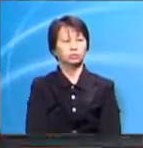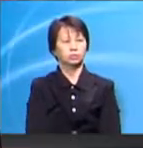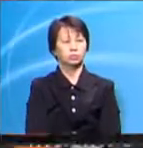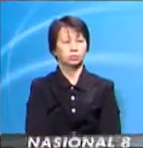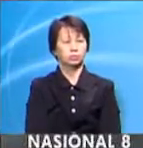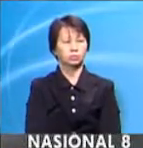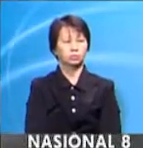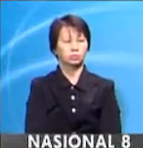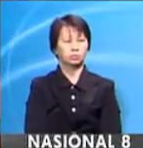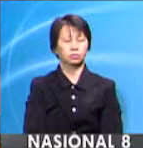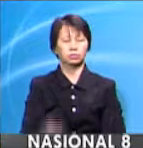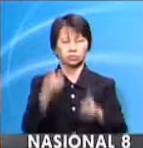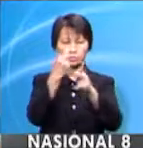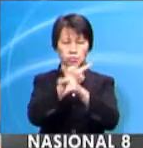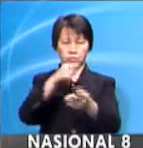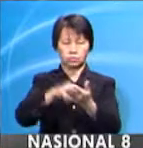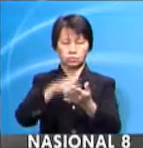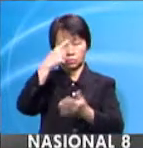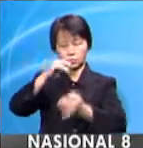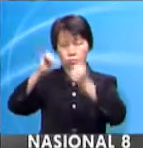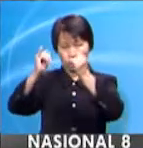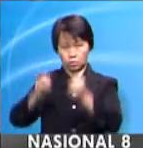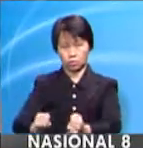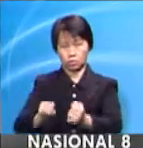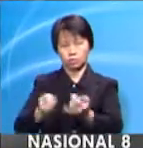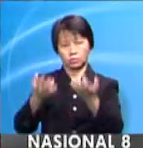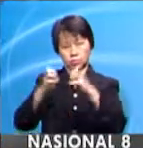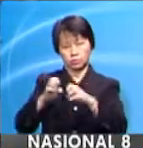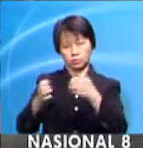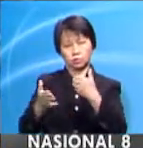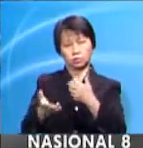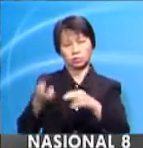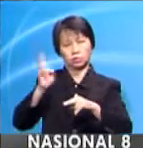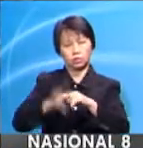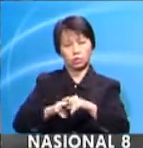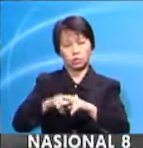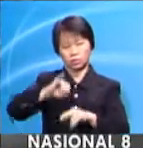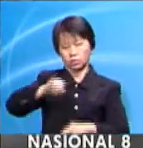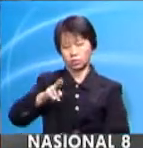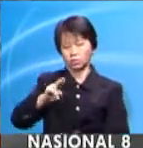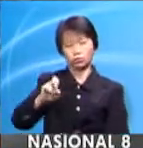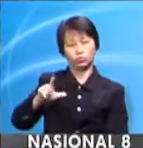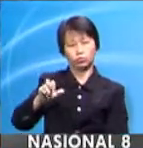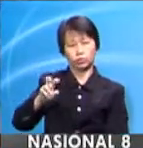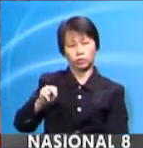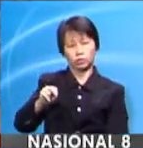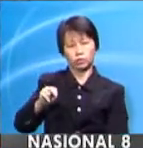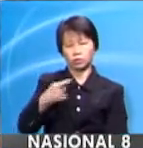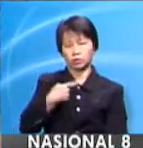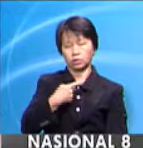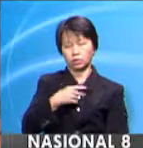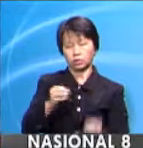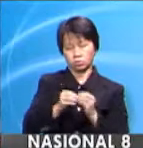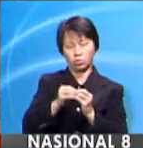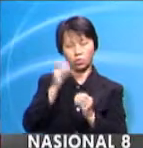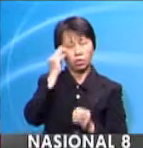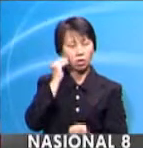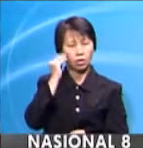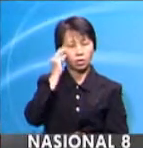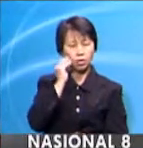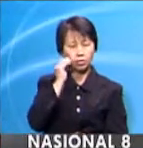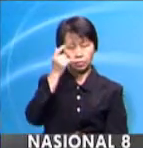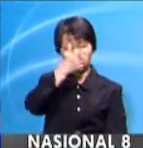Actually, this time for individual event tanpa ini Julian, so kita more experience lah